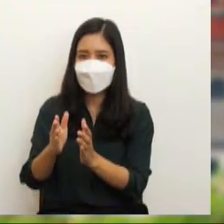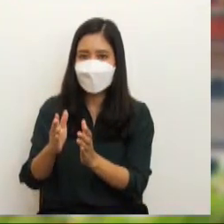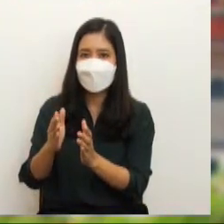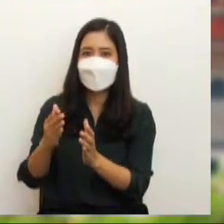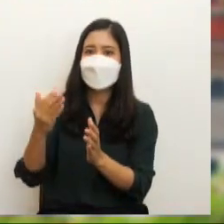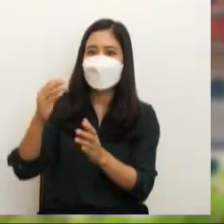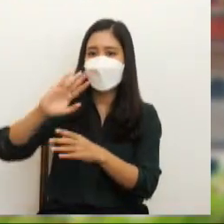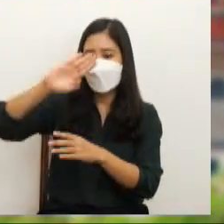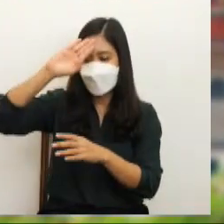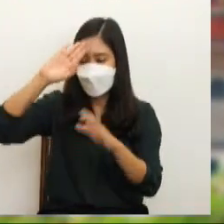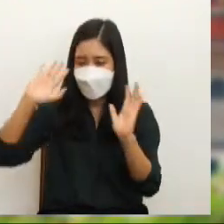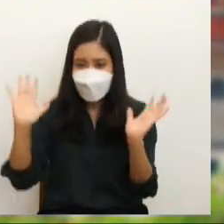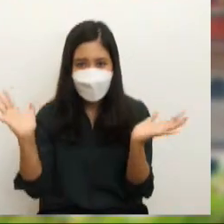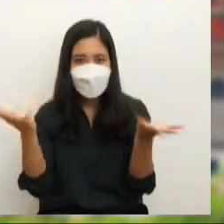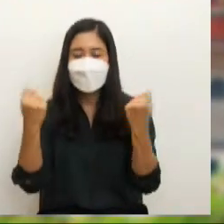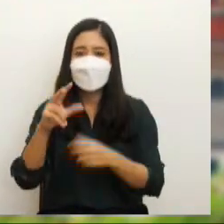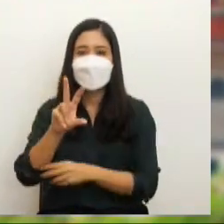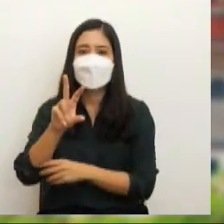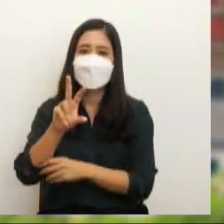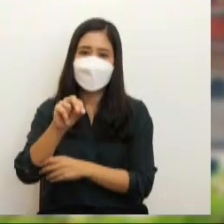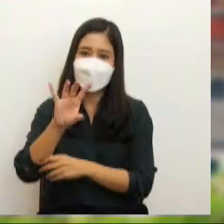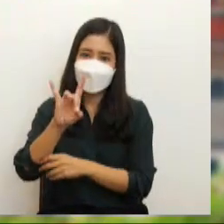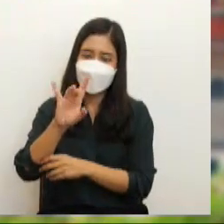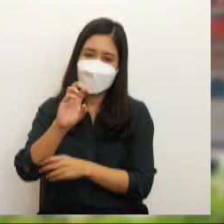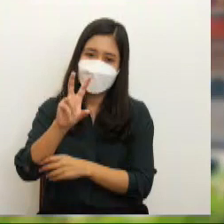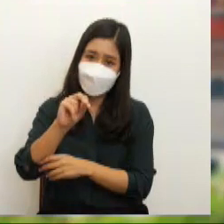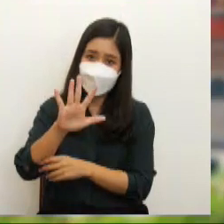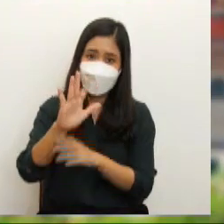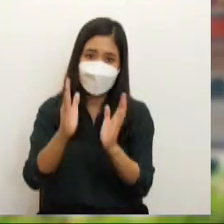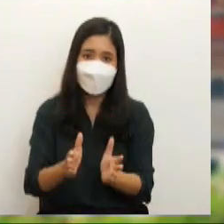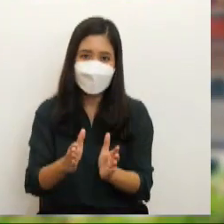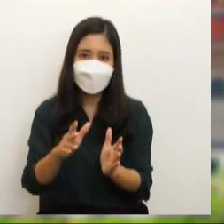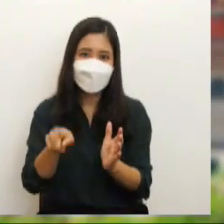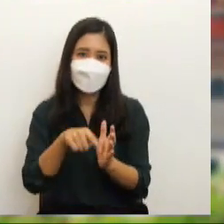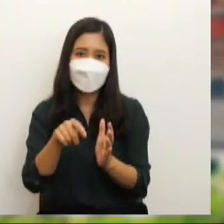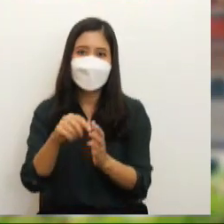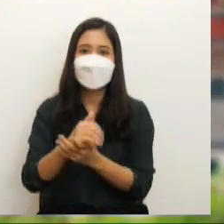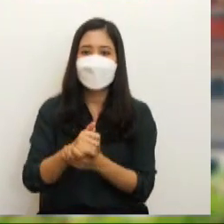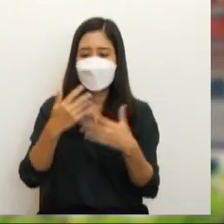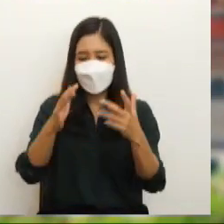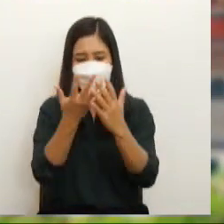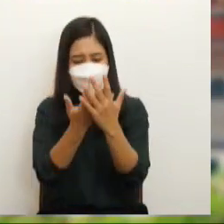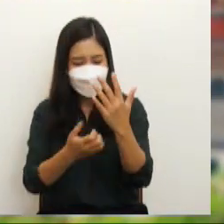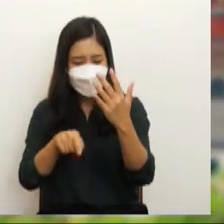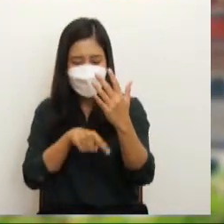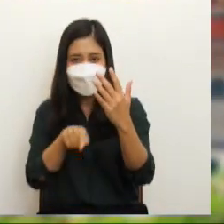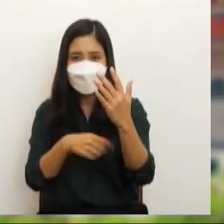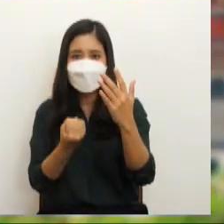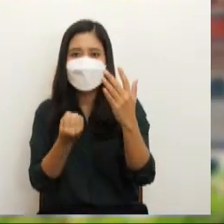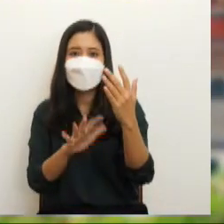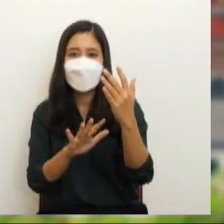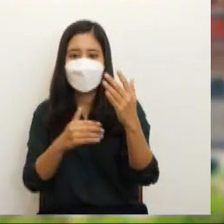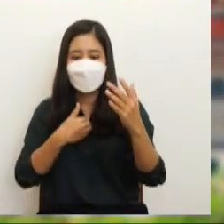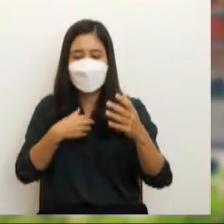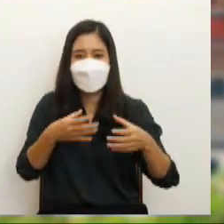35คนติดจากภายนอกติดจากภายนอกอีก15คนเนี่ยครับก็แบ่งเป็น2กลุ่มนะครับ